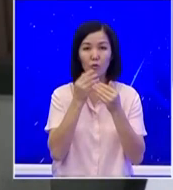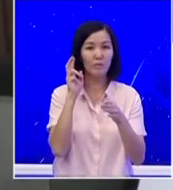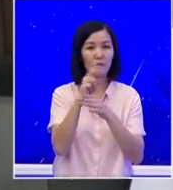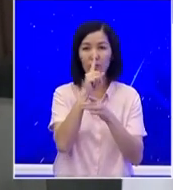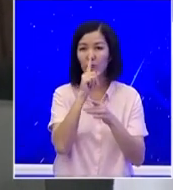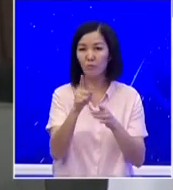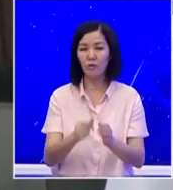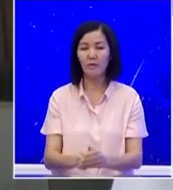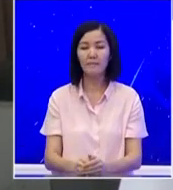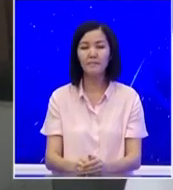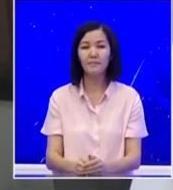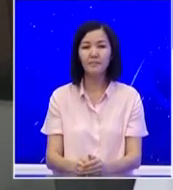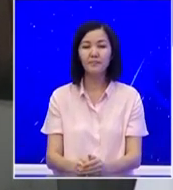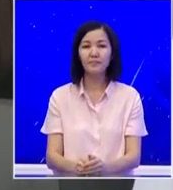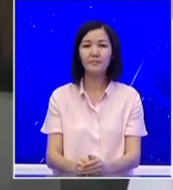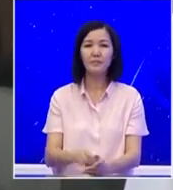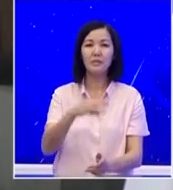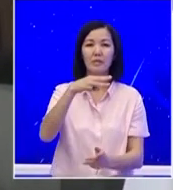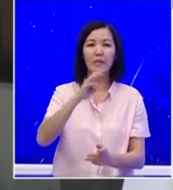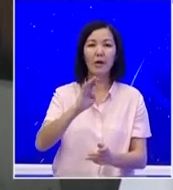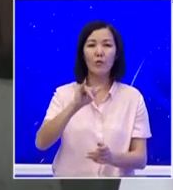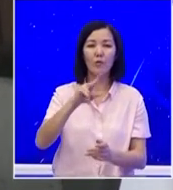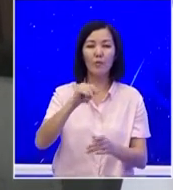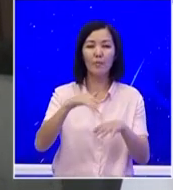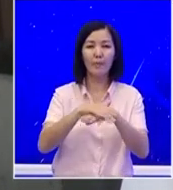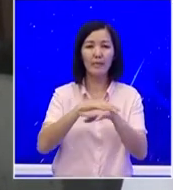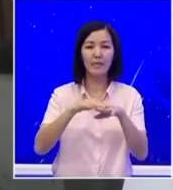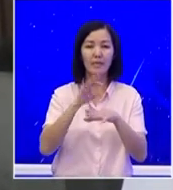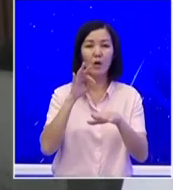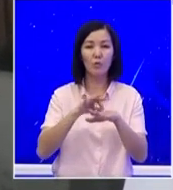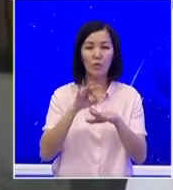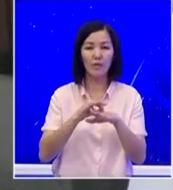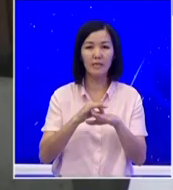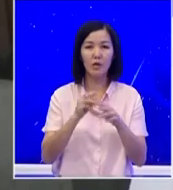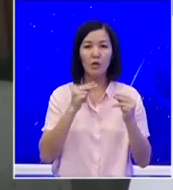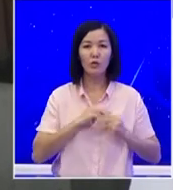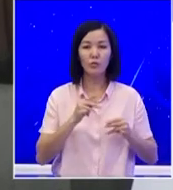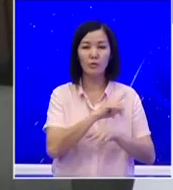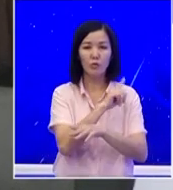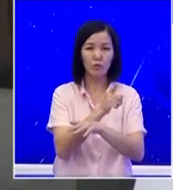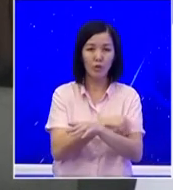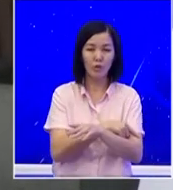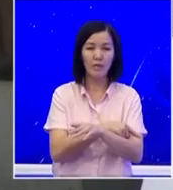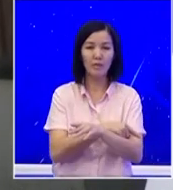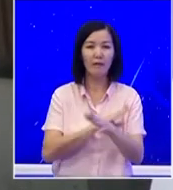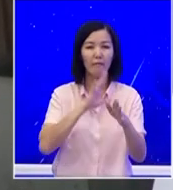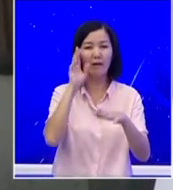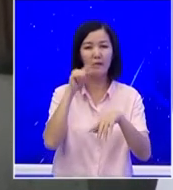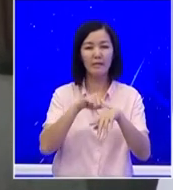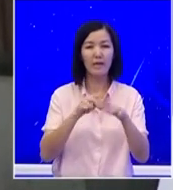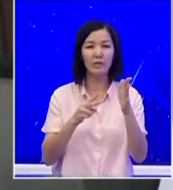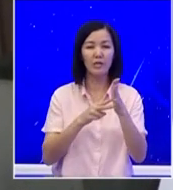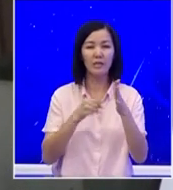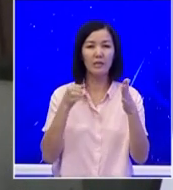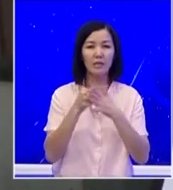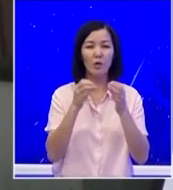рынка. Тәуіп базарының әкімшілігі осында инфекция жүріп жатқан уақытта жұмыстарын барынша күшейтті. Мұндағы таңғы 7-ден 10-ға дейін